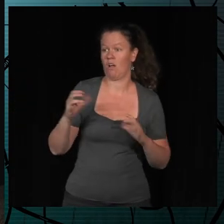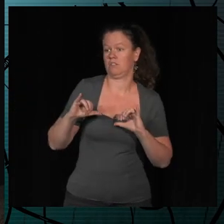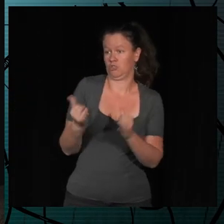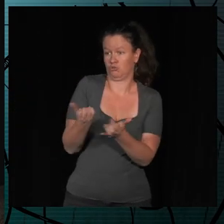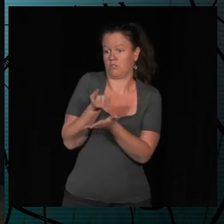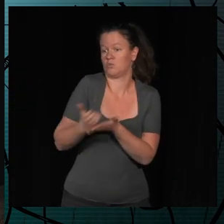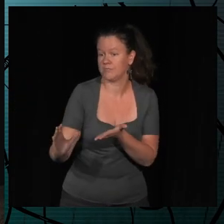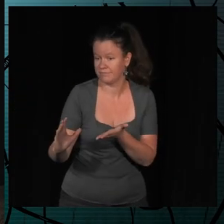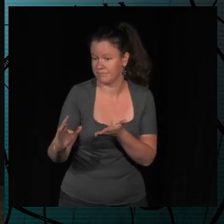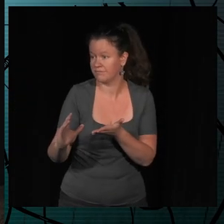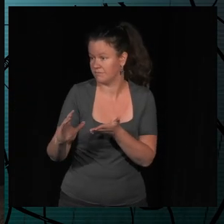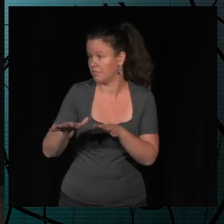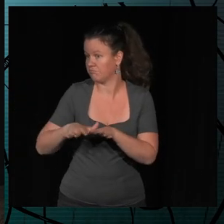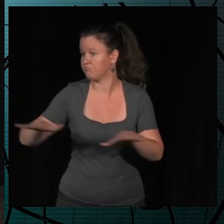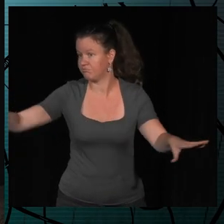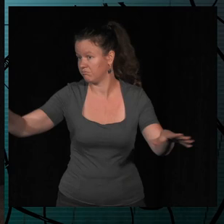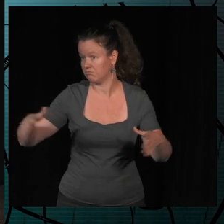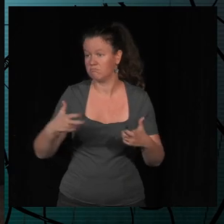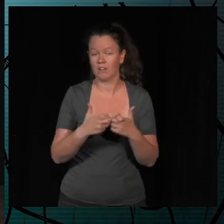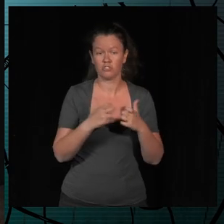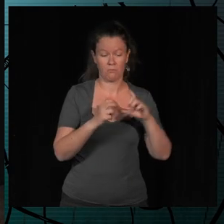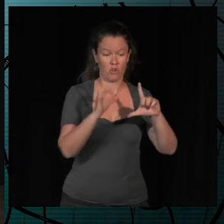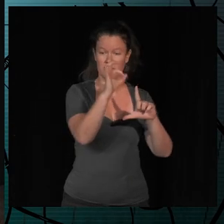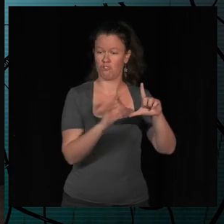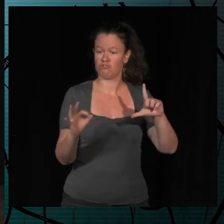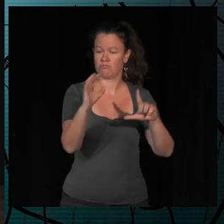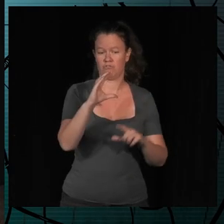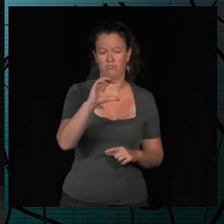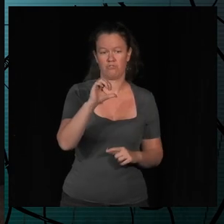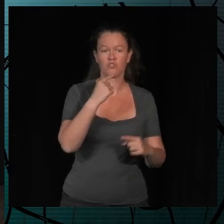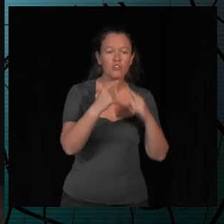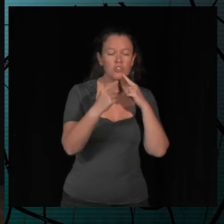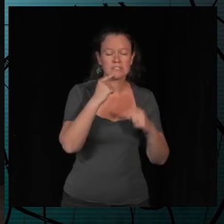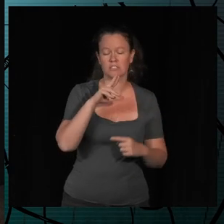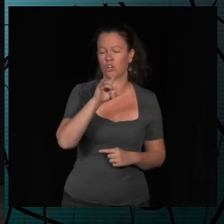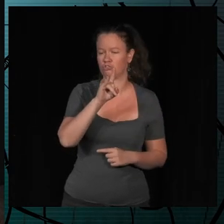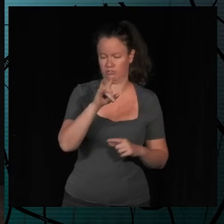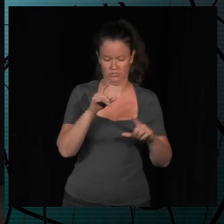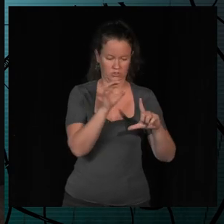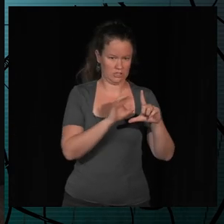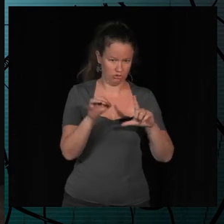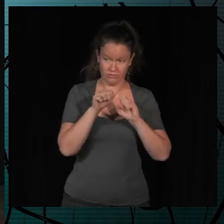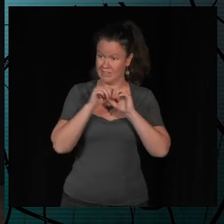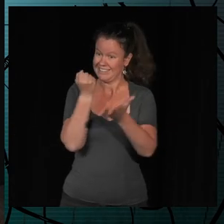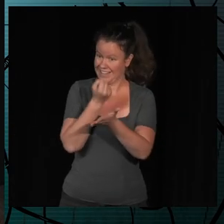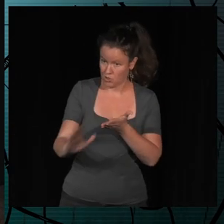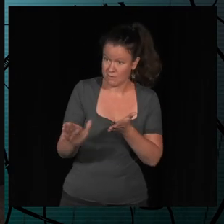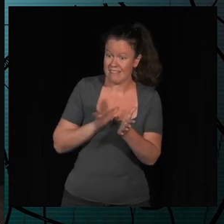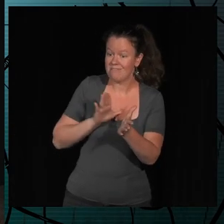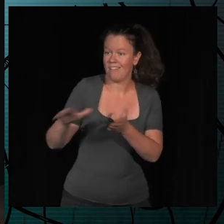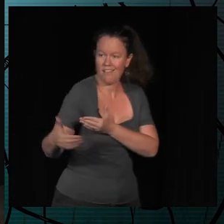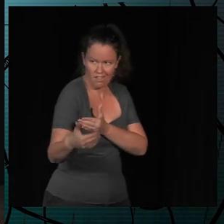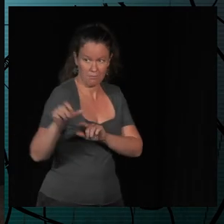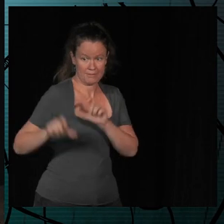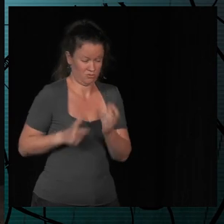téléphone tu en a entendu quand il croch cand croch c'est une vache allé ça rapporte énormément